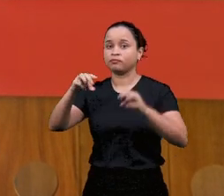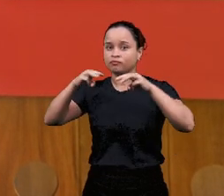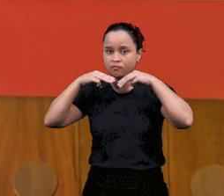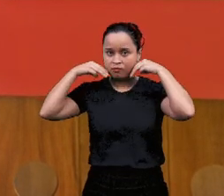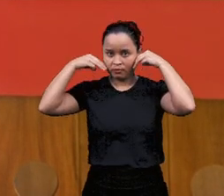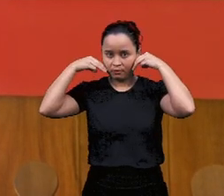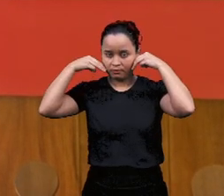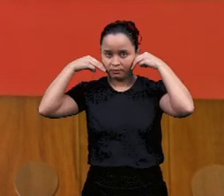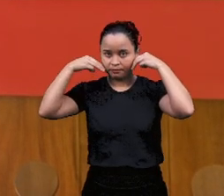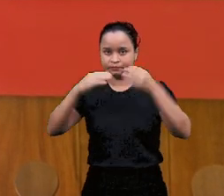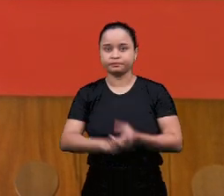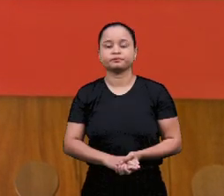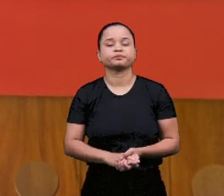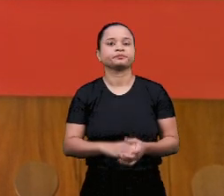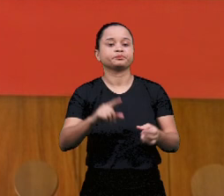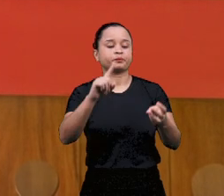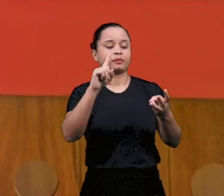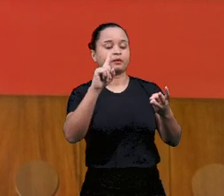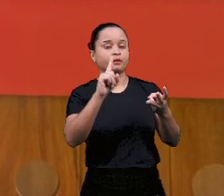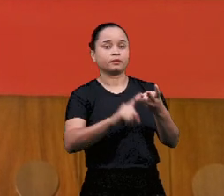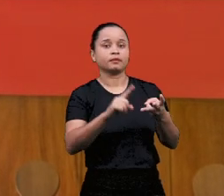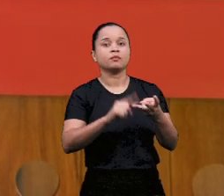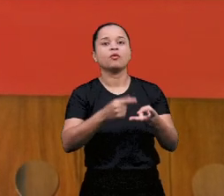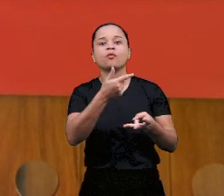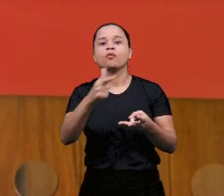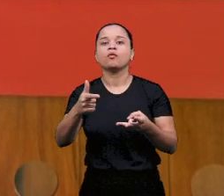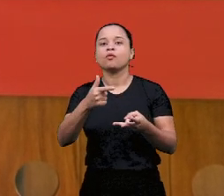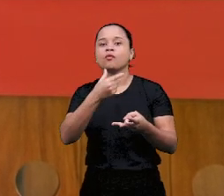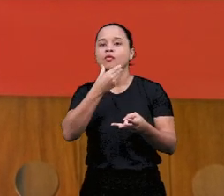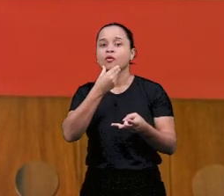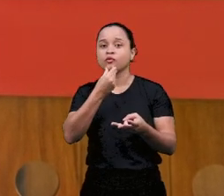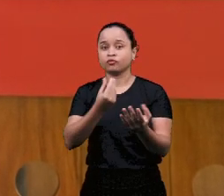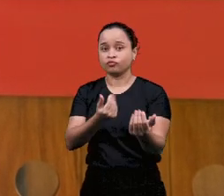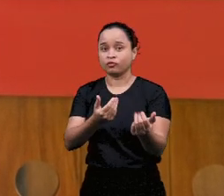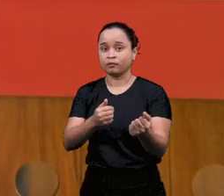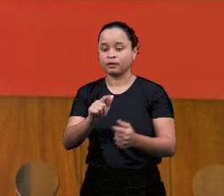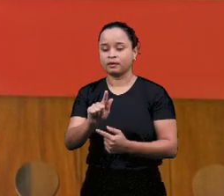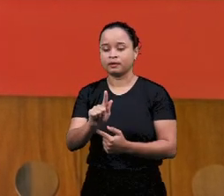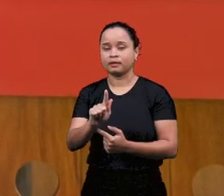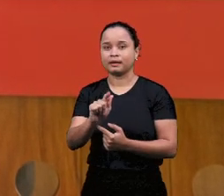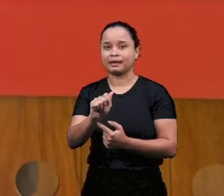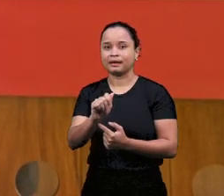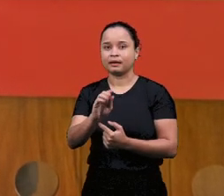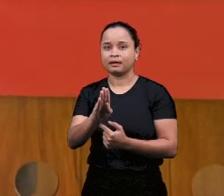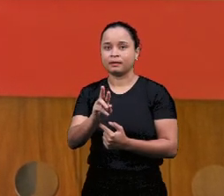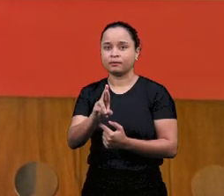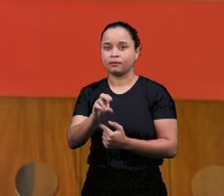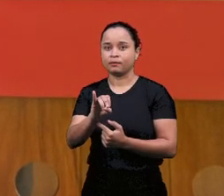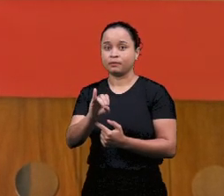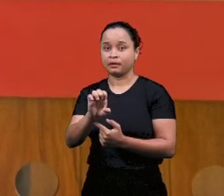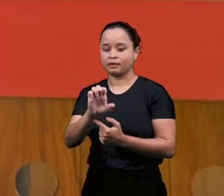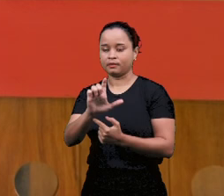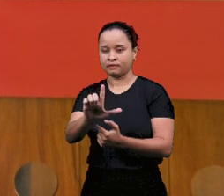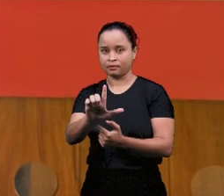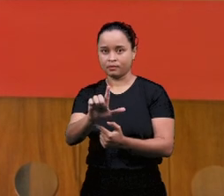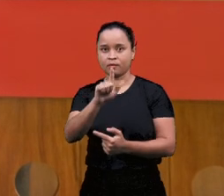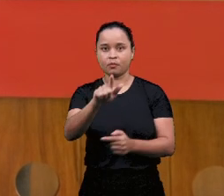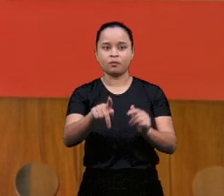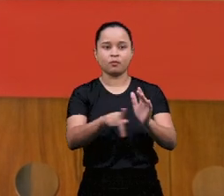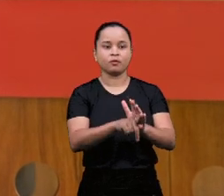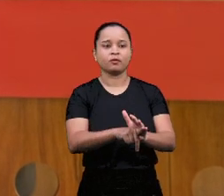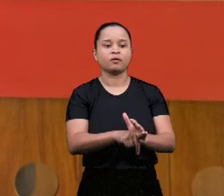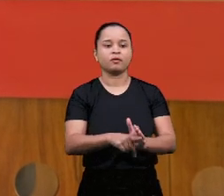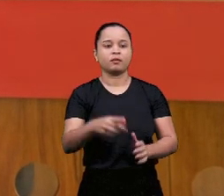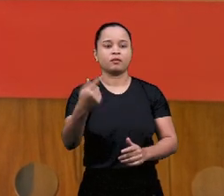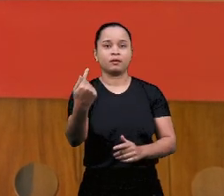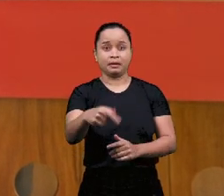par un frère, un jeune, Gabriel Peter, qui est de l'église de Queimados, centrale de Queimados, dans